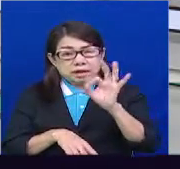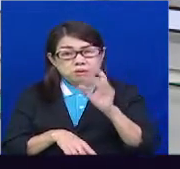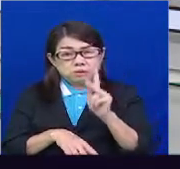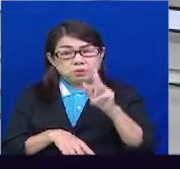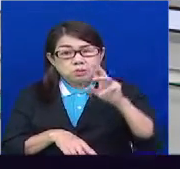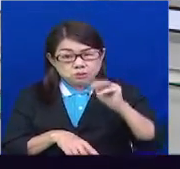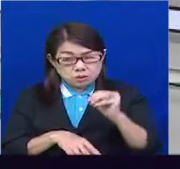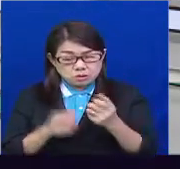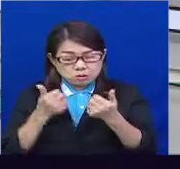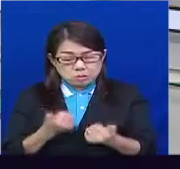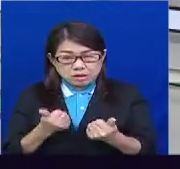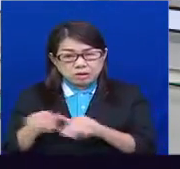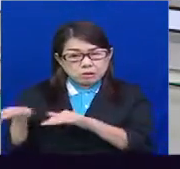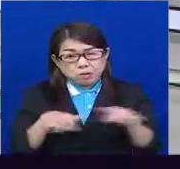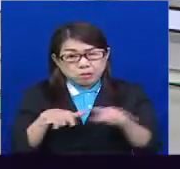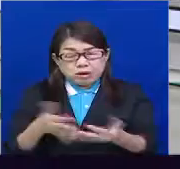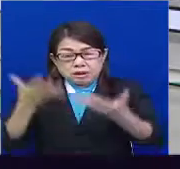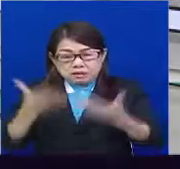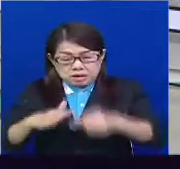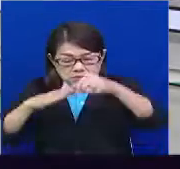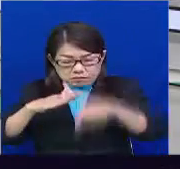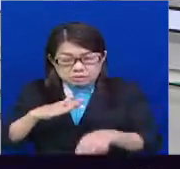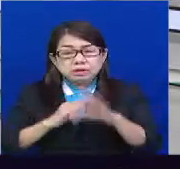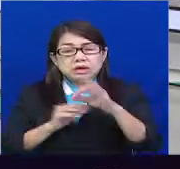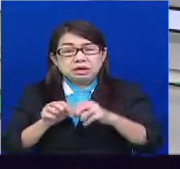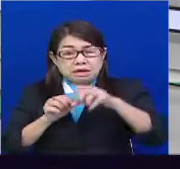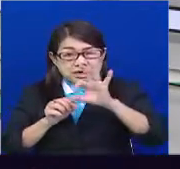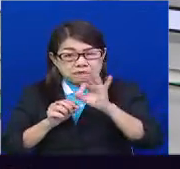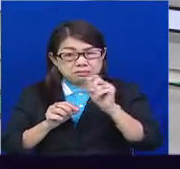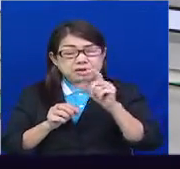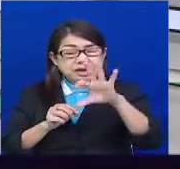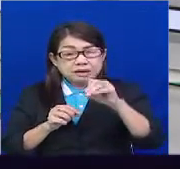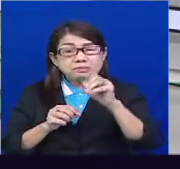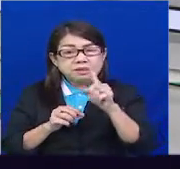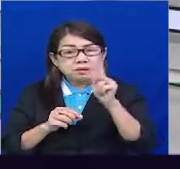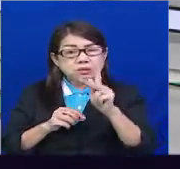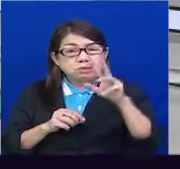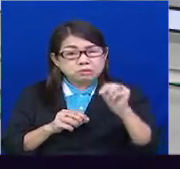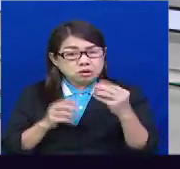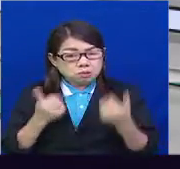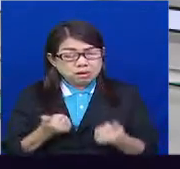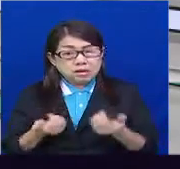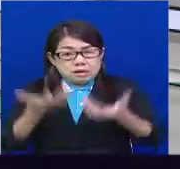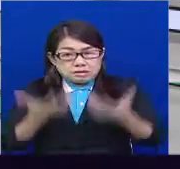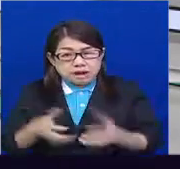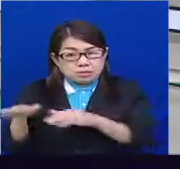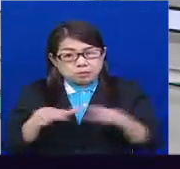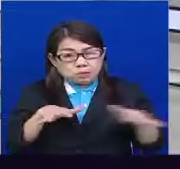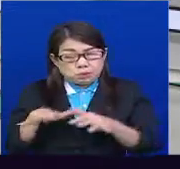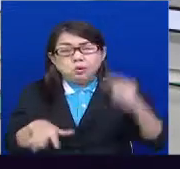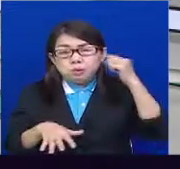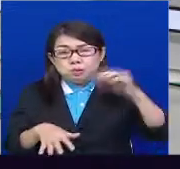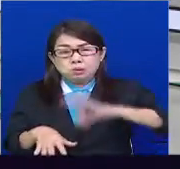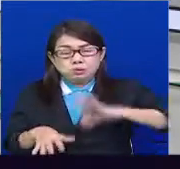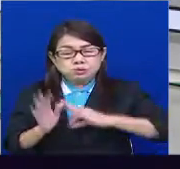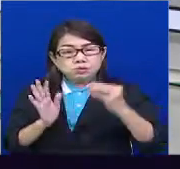ไหวครั้งเนี้ยนะฮะความลึกเนี่ยอยู่ที่ 91กมอย่างไรก็ตามแรงสั่นสะเทือนที่คุณปฐมาพรพูดถึงก็คือในกุงกรุงเทพมหานครและเชียงใหม่หลาย